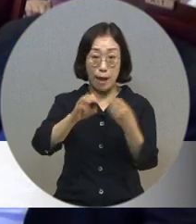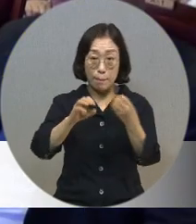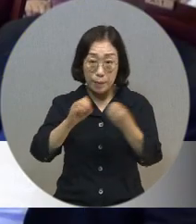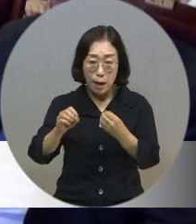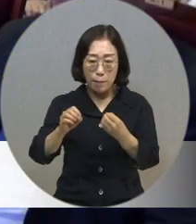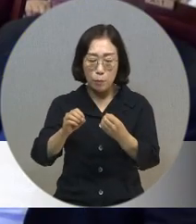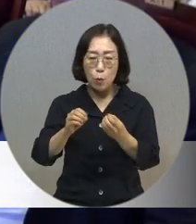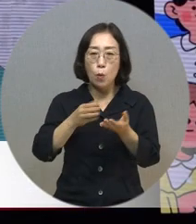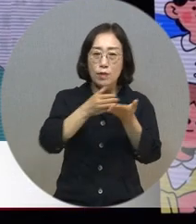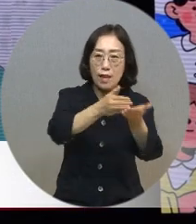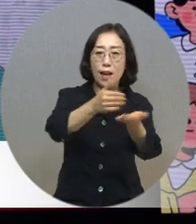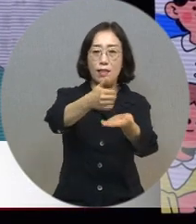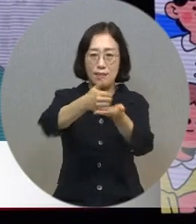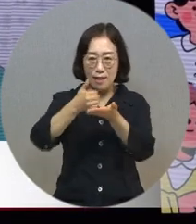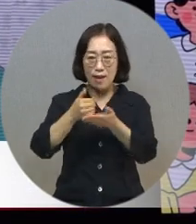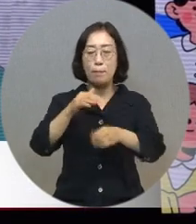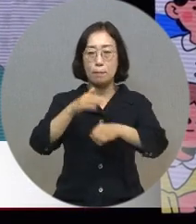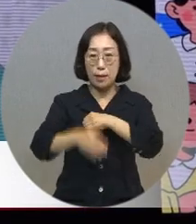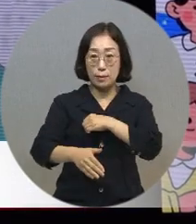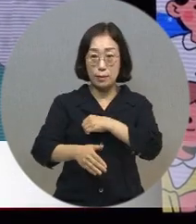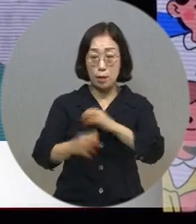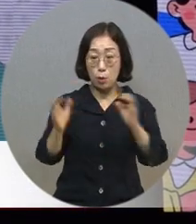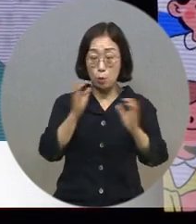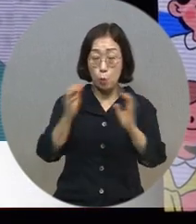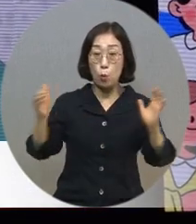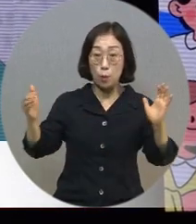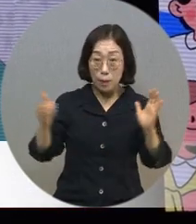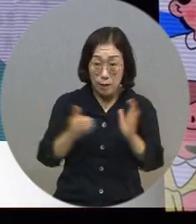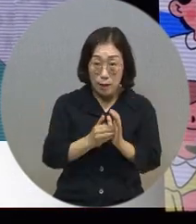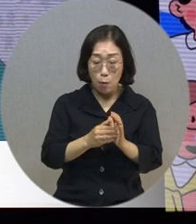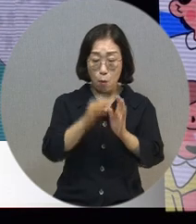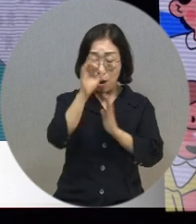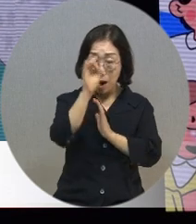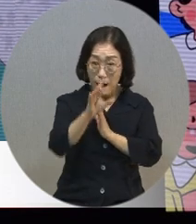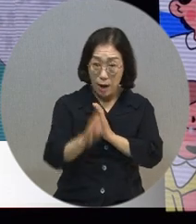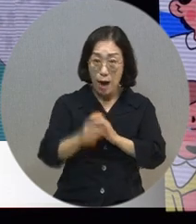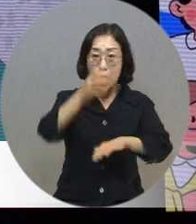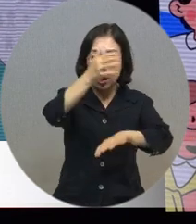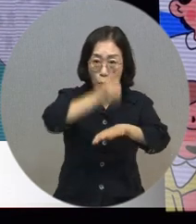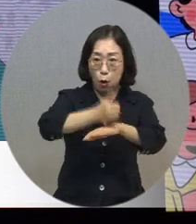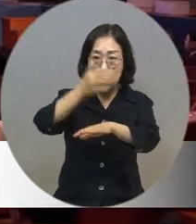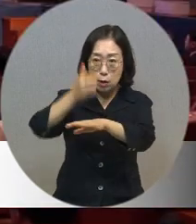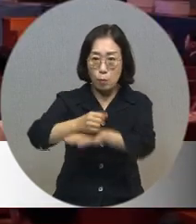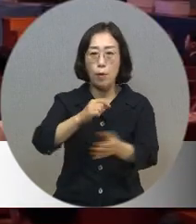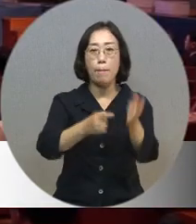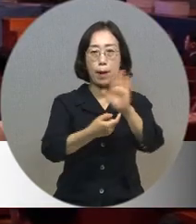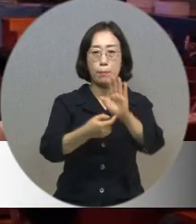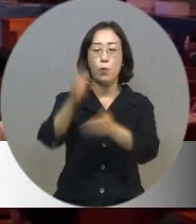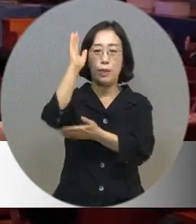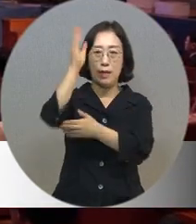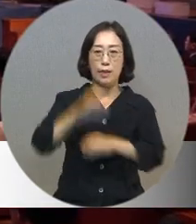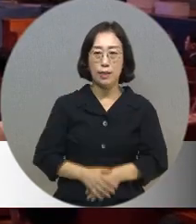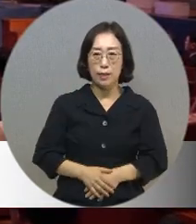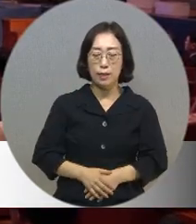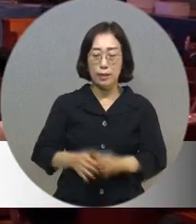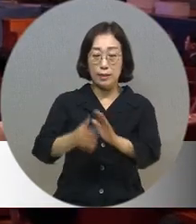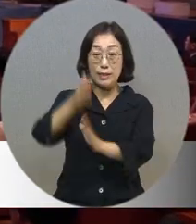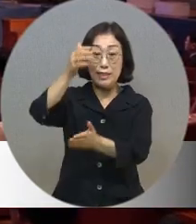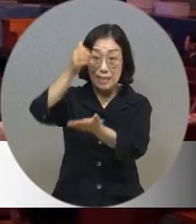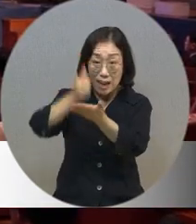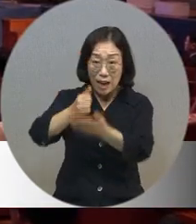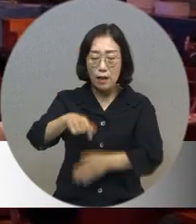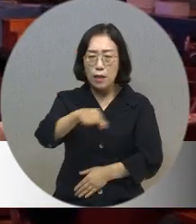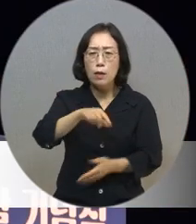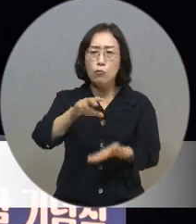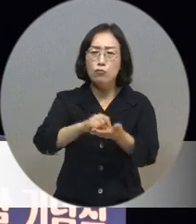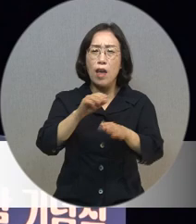방식으로 이루어졌고 토론이 끝난 후 각 주제마다 결과를 발표했습니다 정인화 광향 시장은 인구 문제